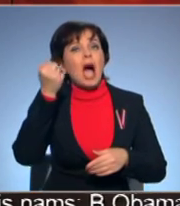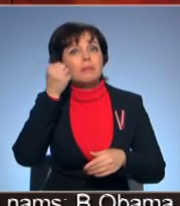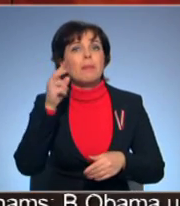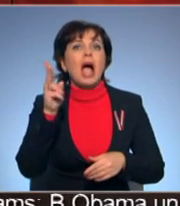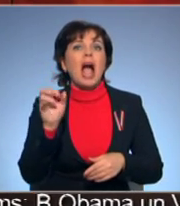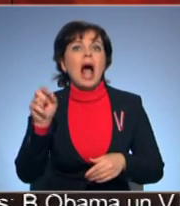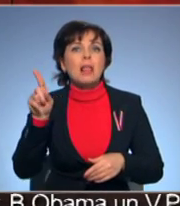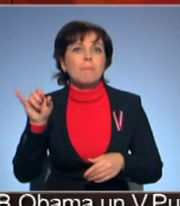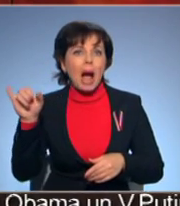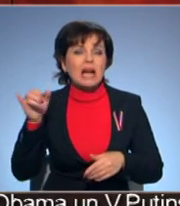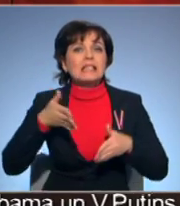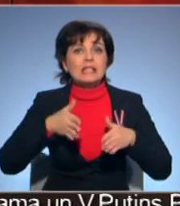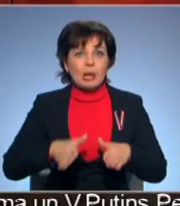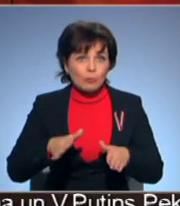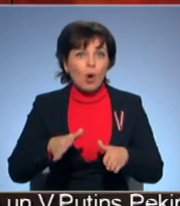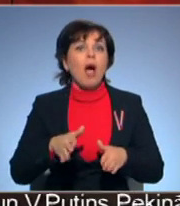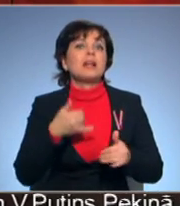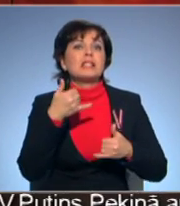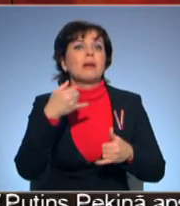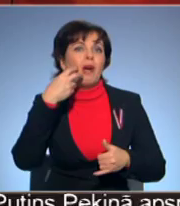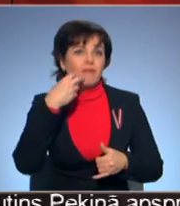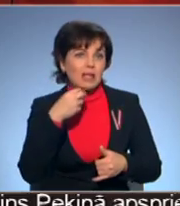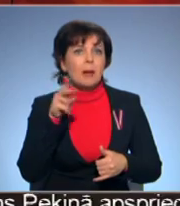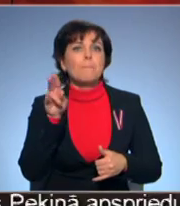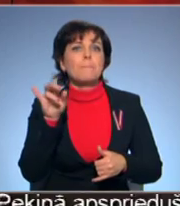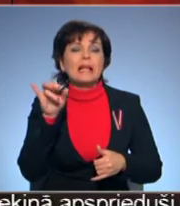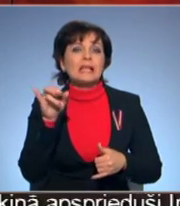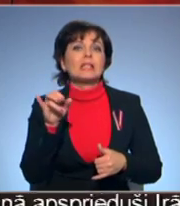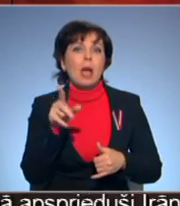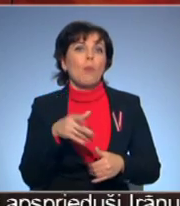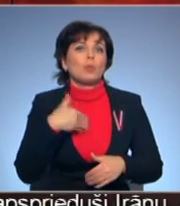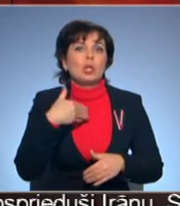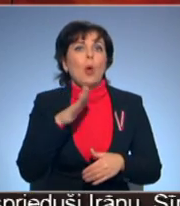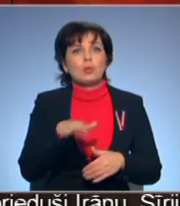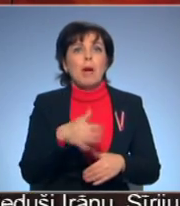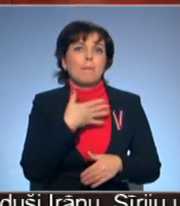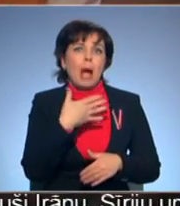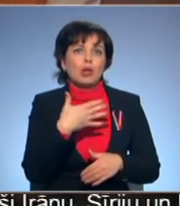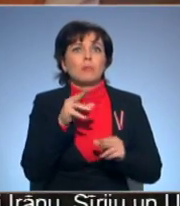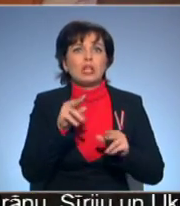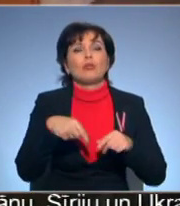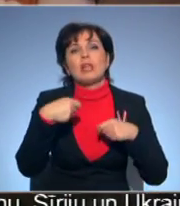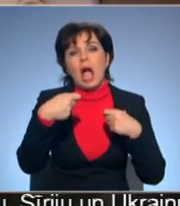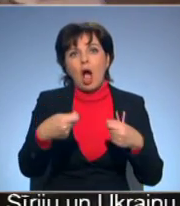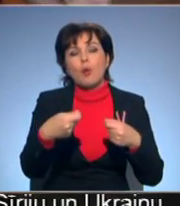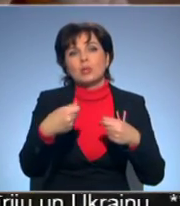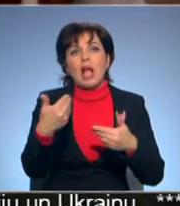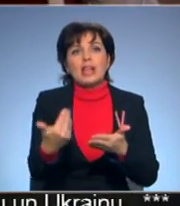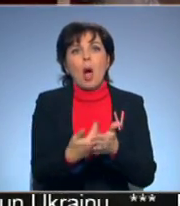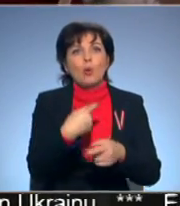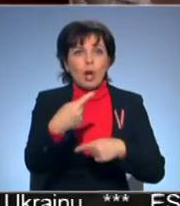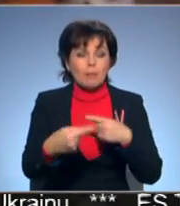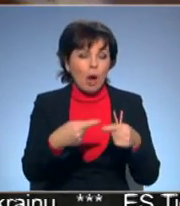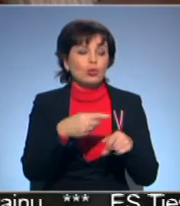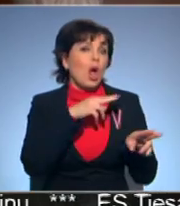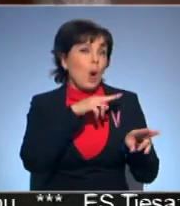lai patriotiskais gars tiktu ieaudzināts arī nākamajām paudzēm, turpina Vidzemes kolēģi. Kā lielu dārgumu Bilinski